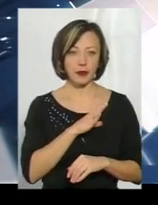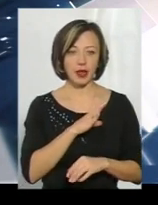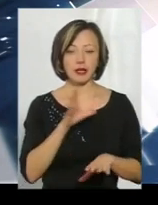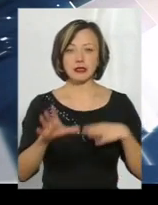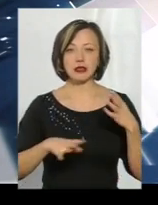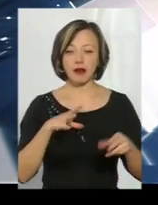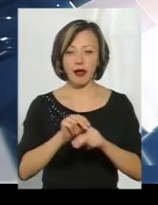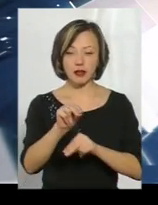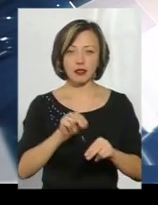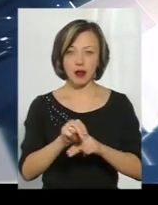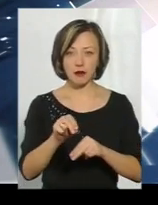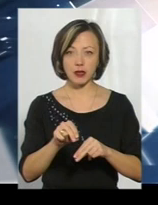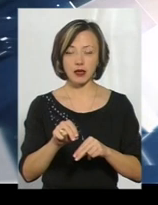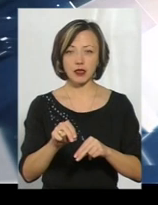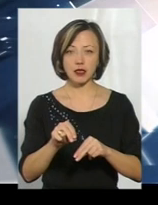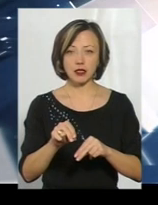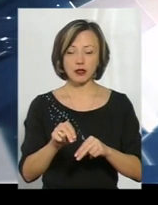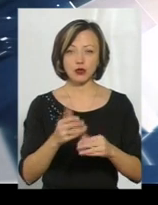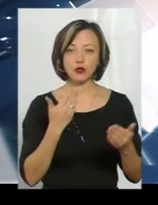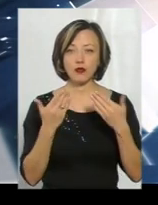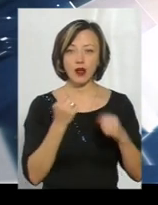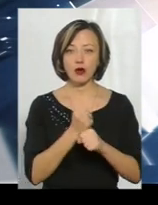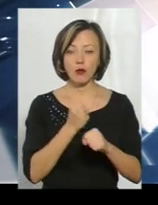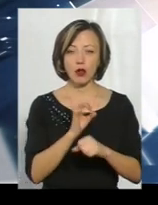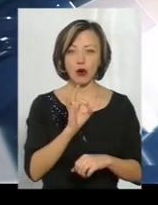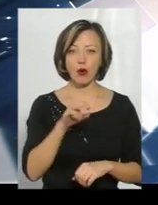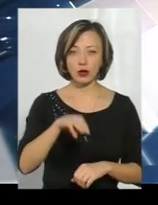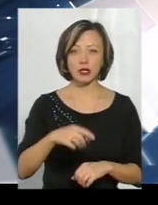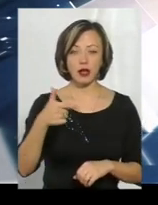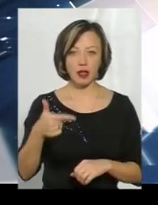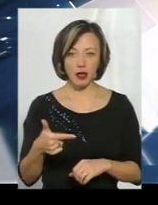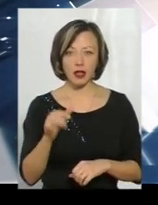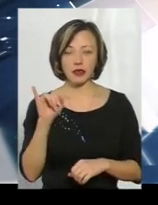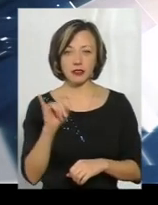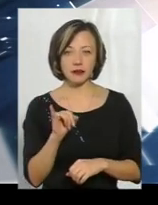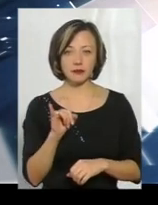тренінгами, які стосувалися роботи об'єднаних громад, і разом з тим і